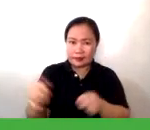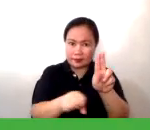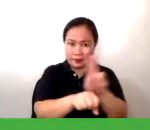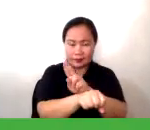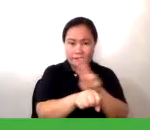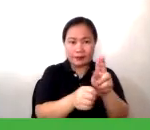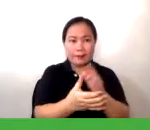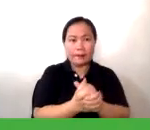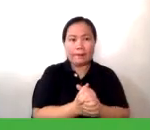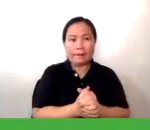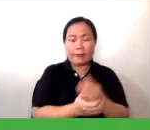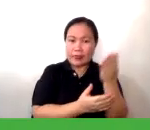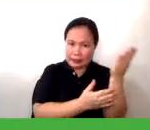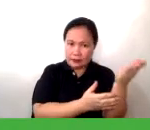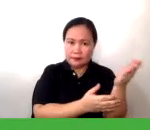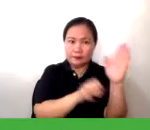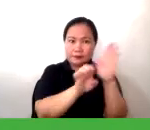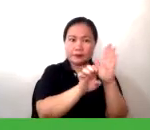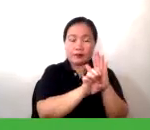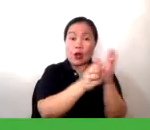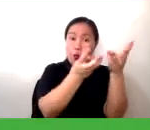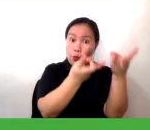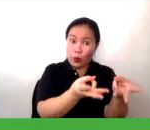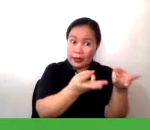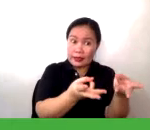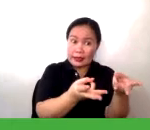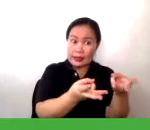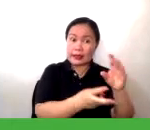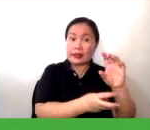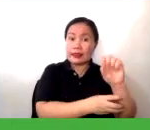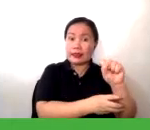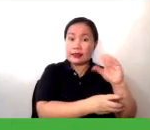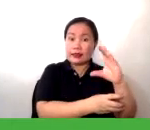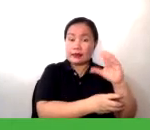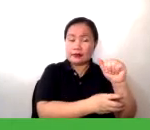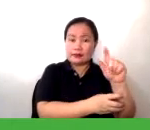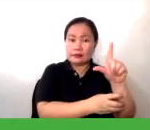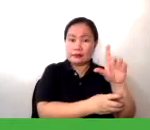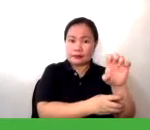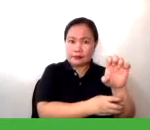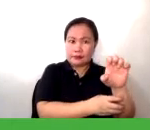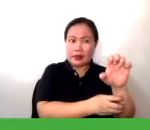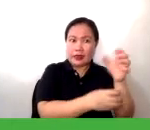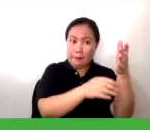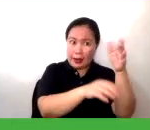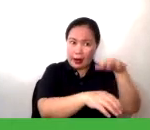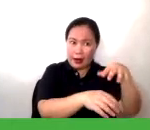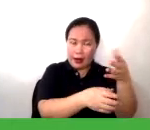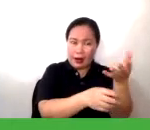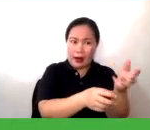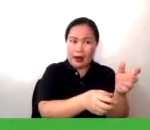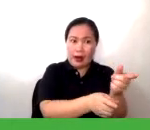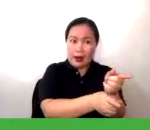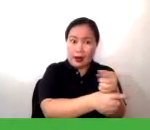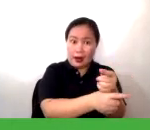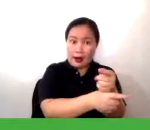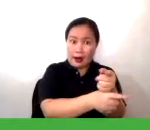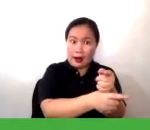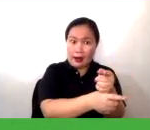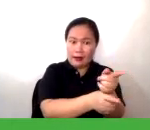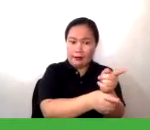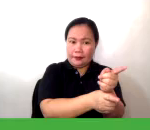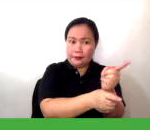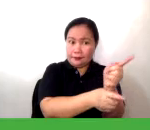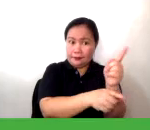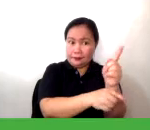na ginagamit natin dito? We are using the weighing scale. Ito yung timbangan. So, lalo na